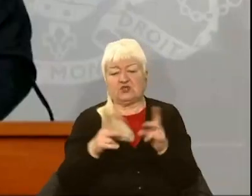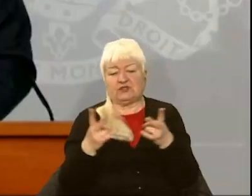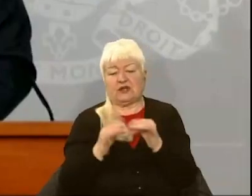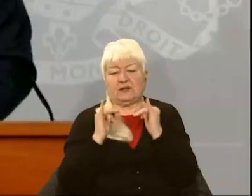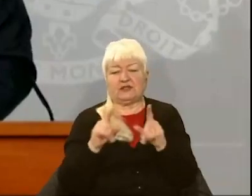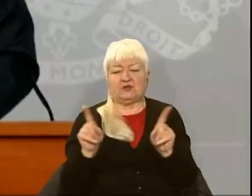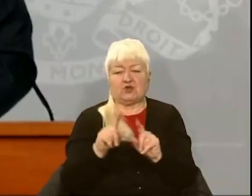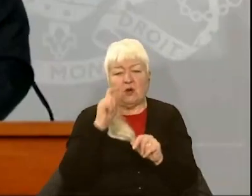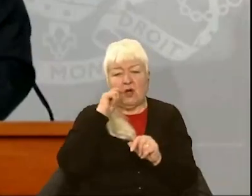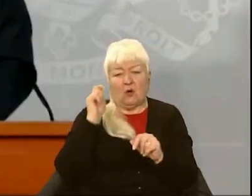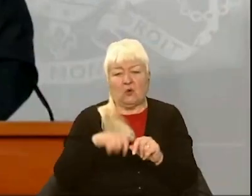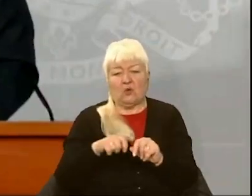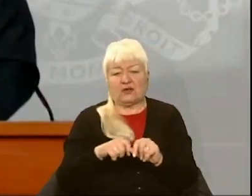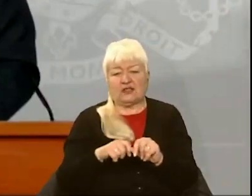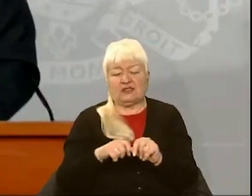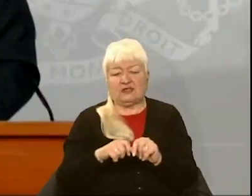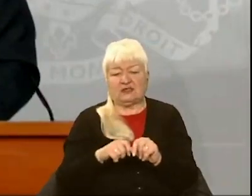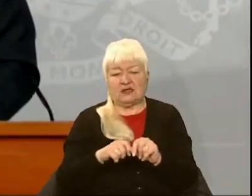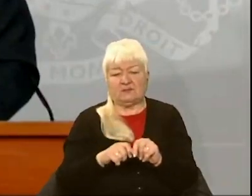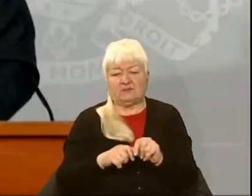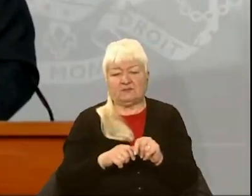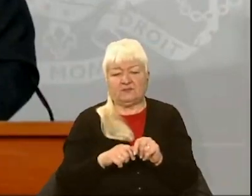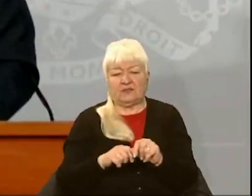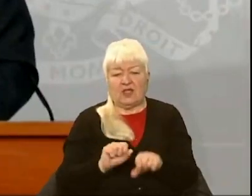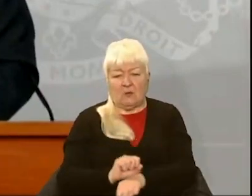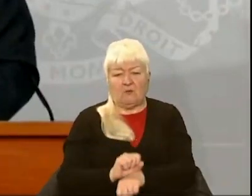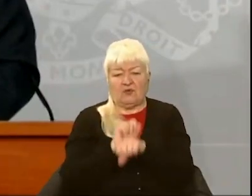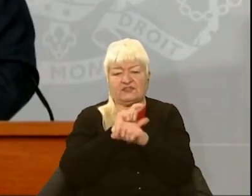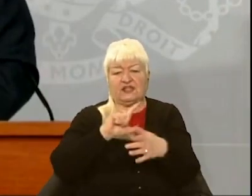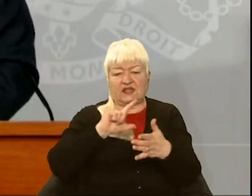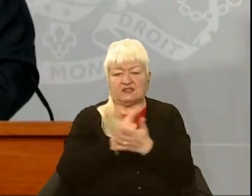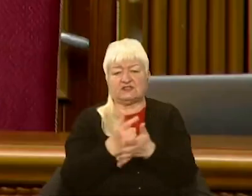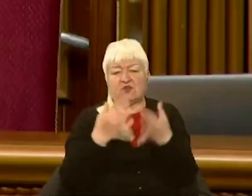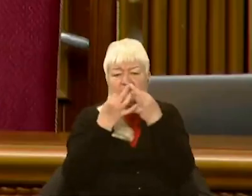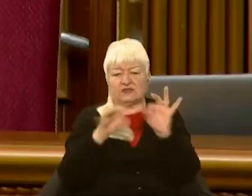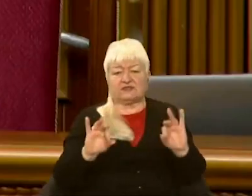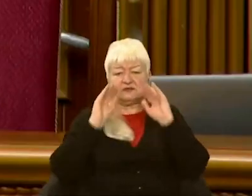щоб Україна постала знову як незалежна,